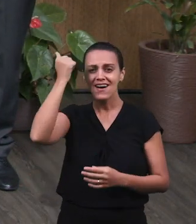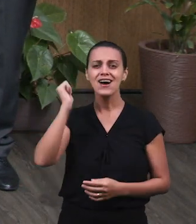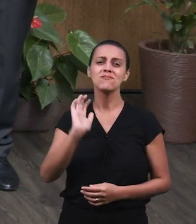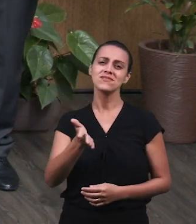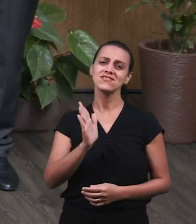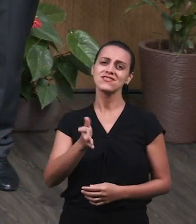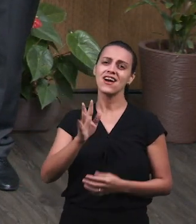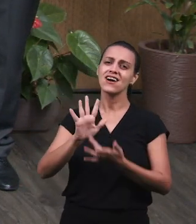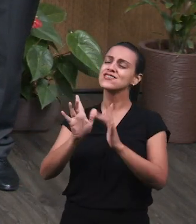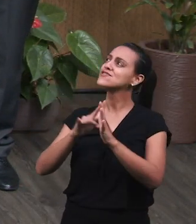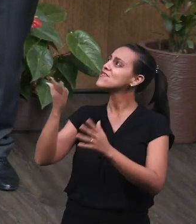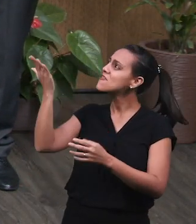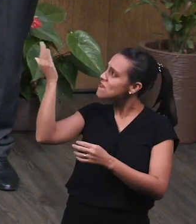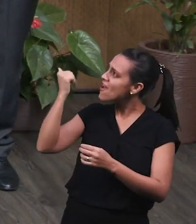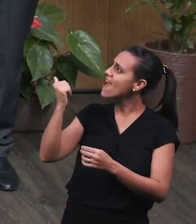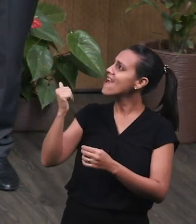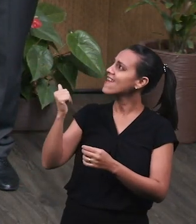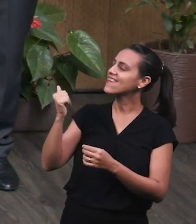Mais